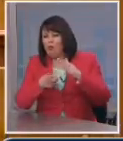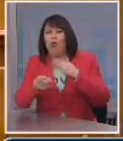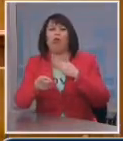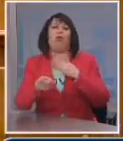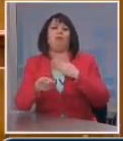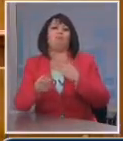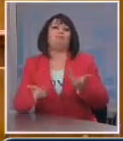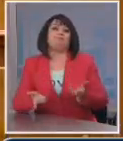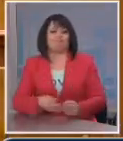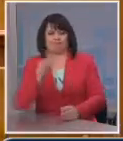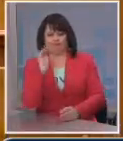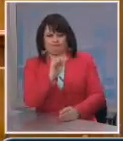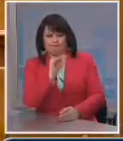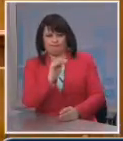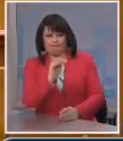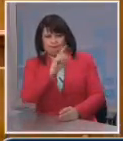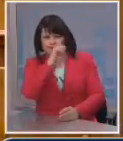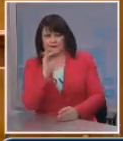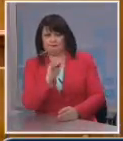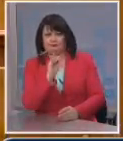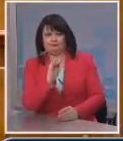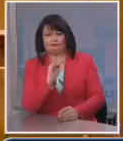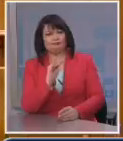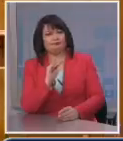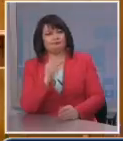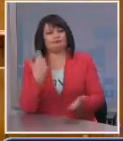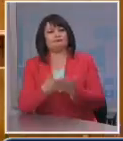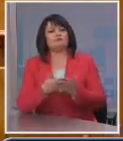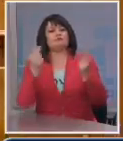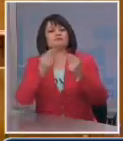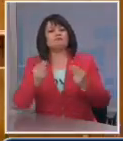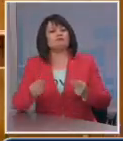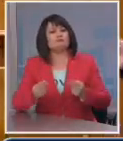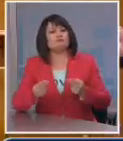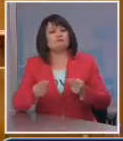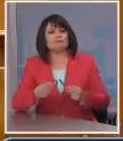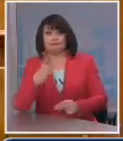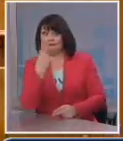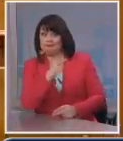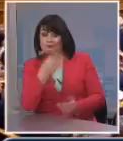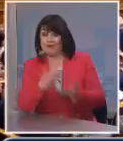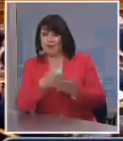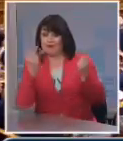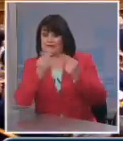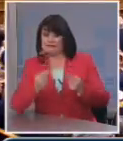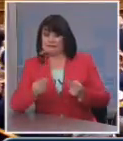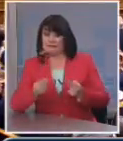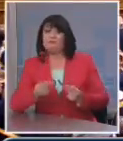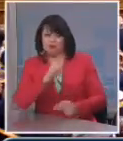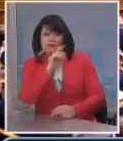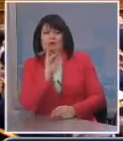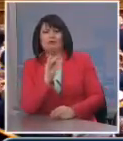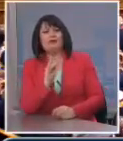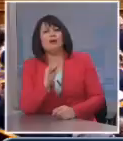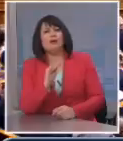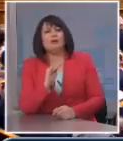ρωτώ ευθέως, για να μιλήσουμε λίγο και με πραγματικά στοιχεία, με βάση τα δικά σας στοιχεία, με αυτές